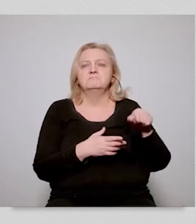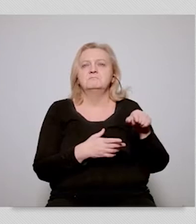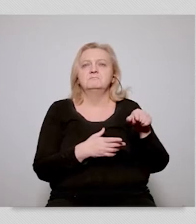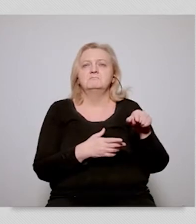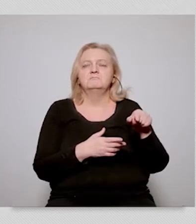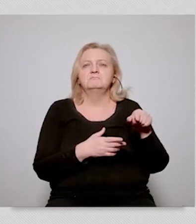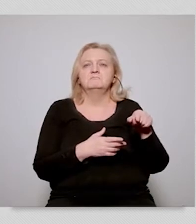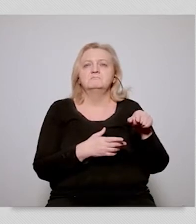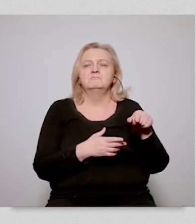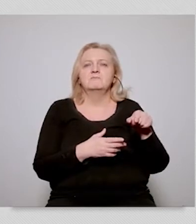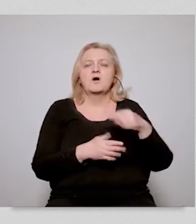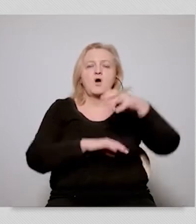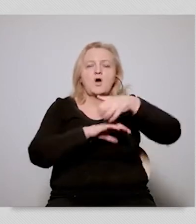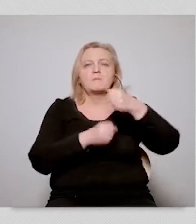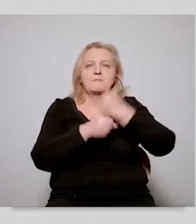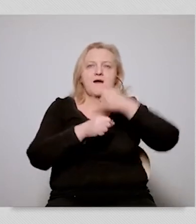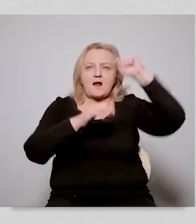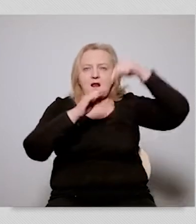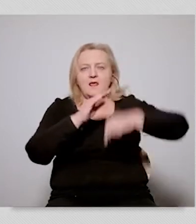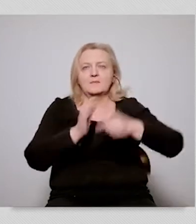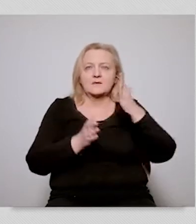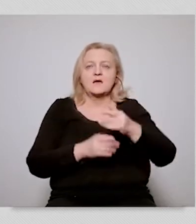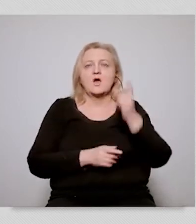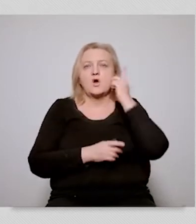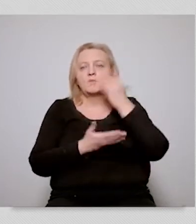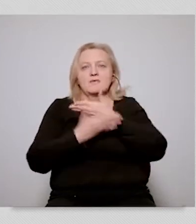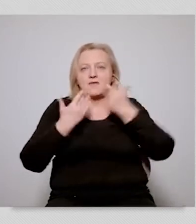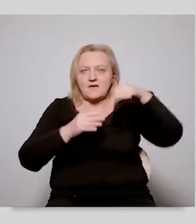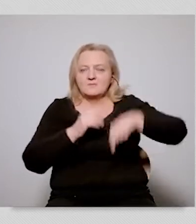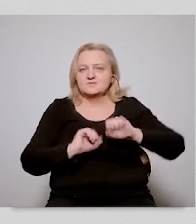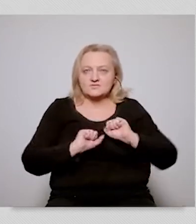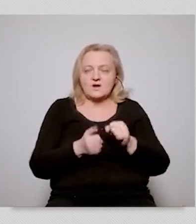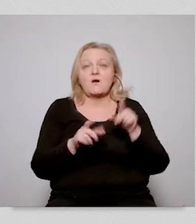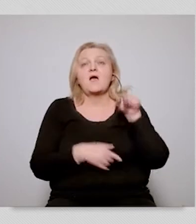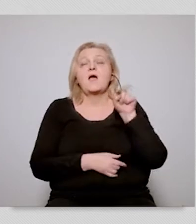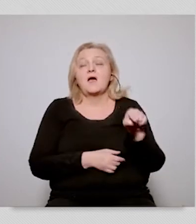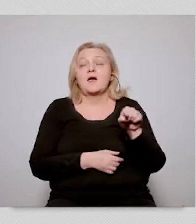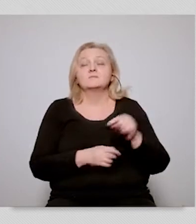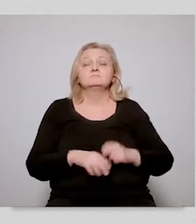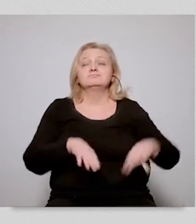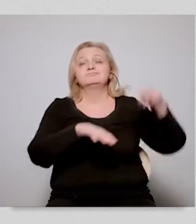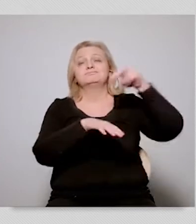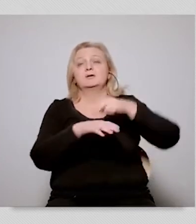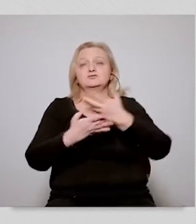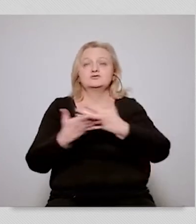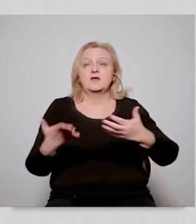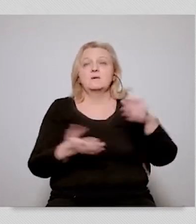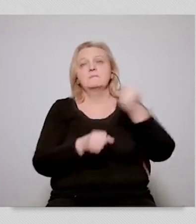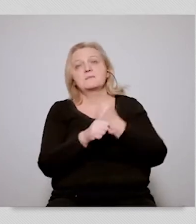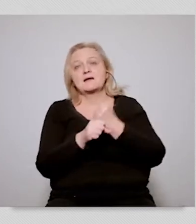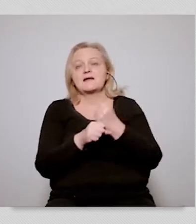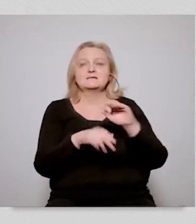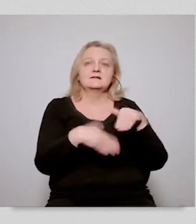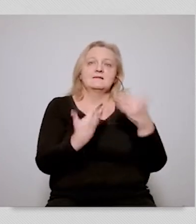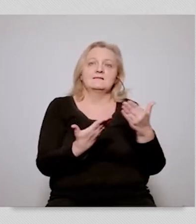na dół do tych kopalni, gdzie nawet zasięgu komórek nie ma, prawda? I przejdą na powierzchnię i będą pracować